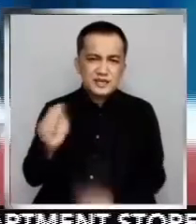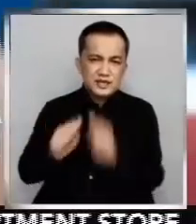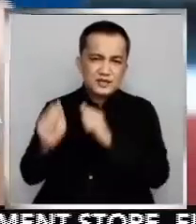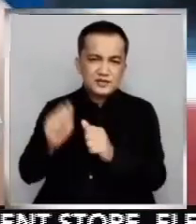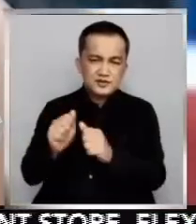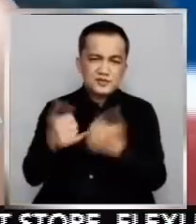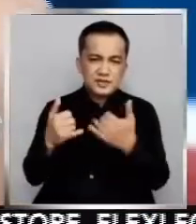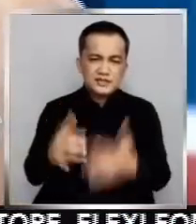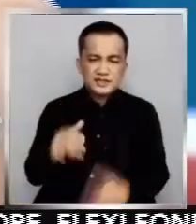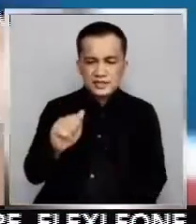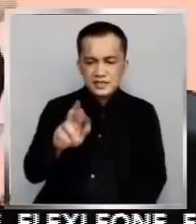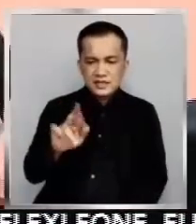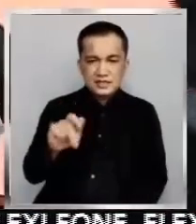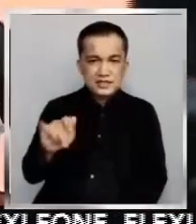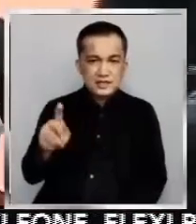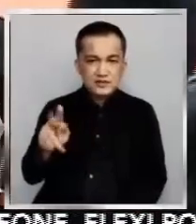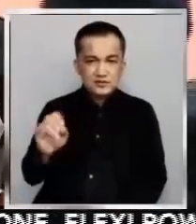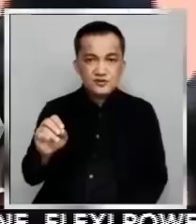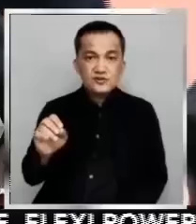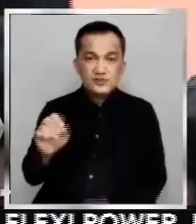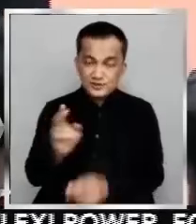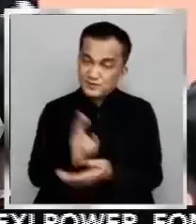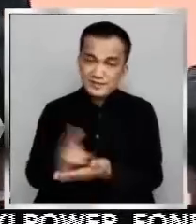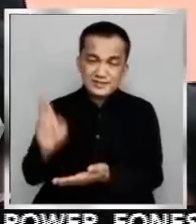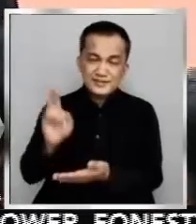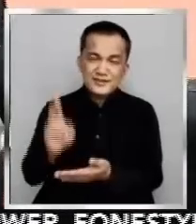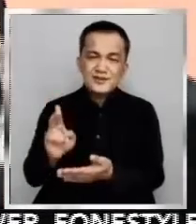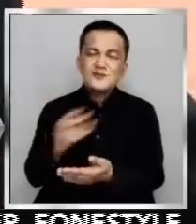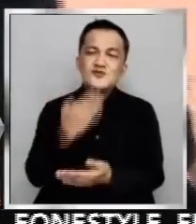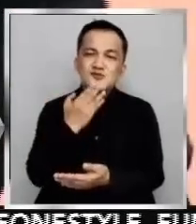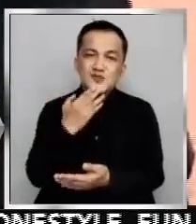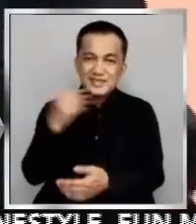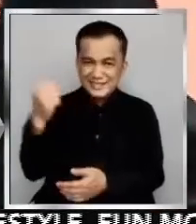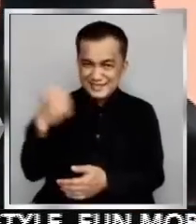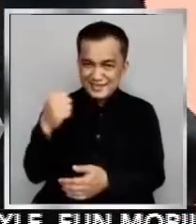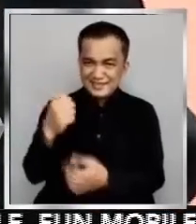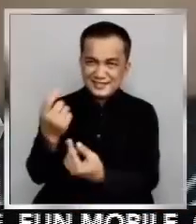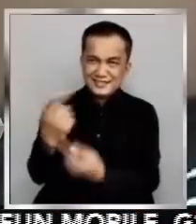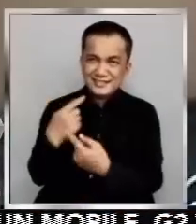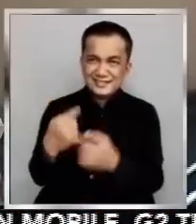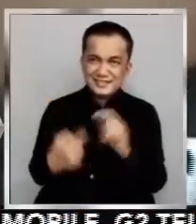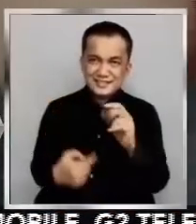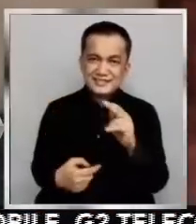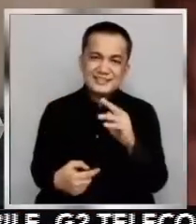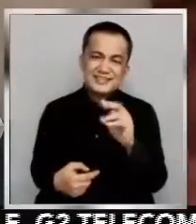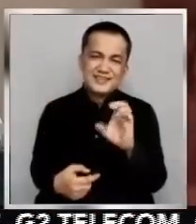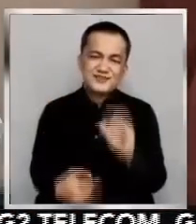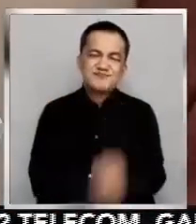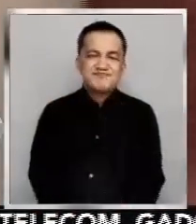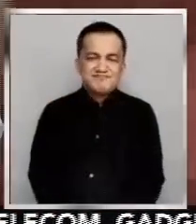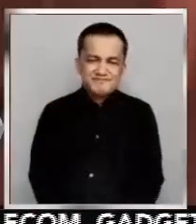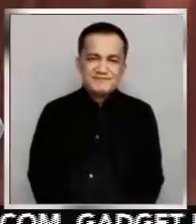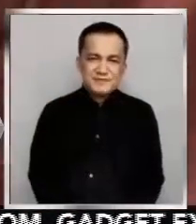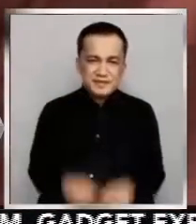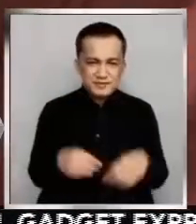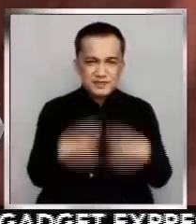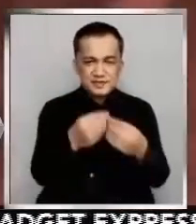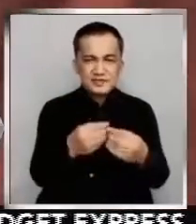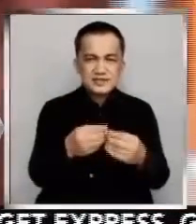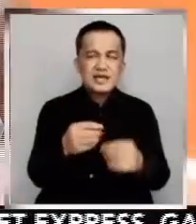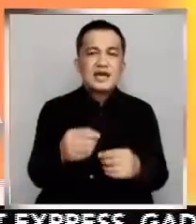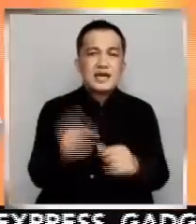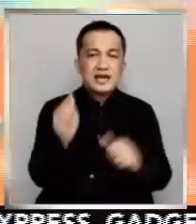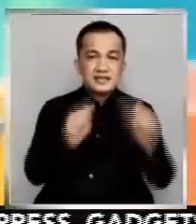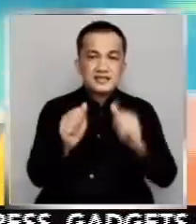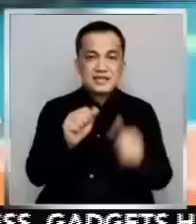Arellano University. The sweetest yes ang nakuha ni Taneo. Binigyan parangal bilang Celebrity MVP sa men's